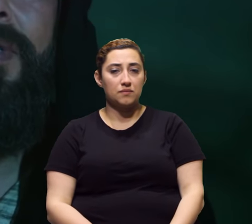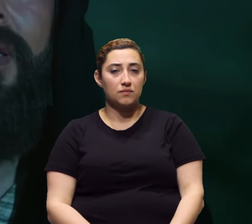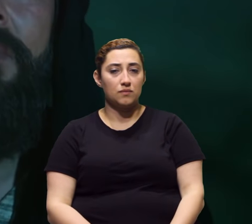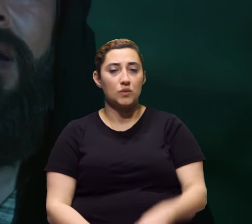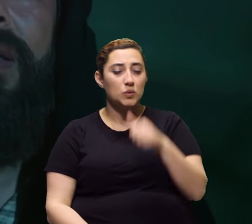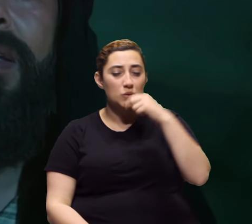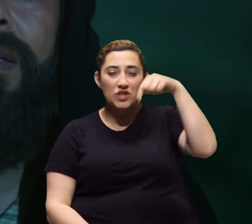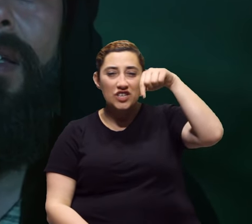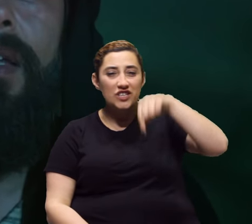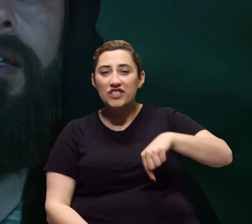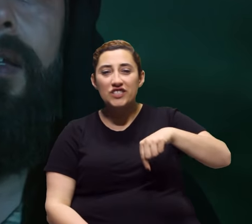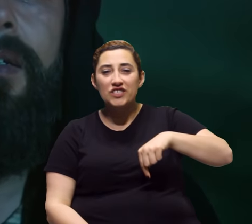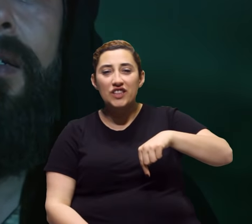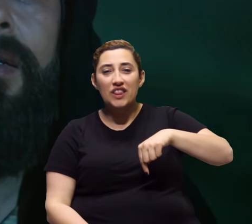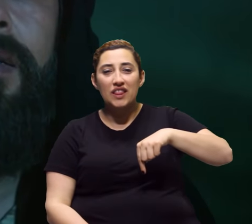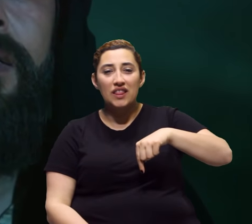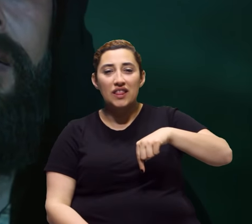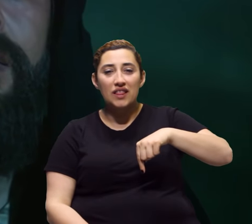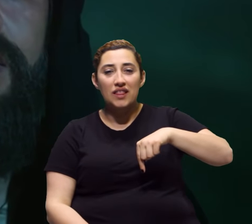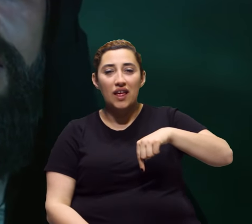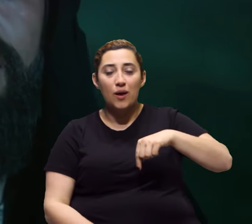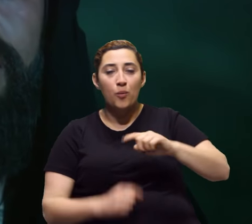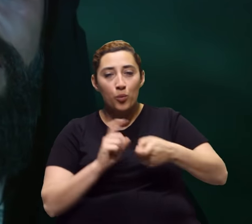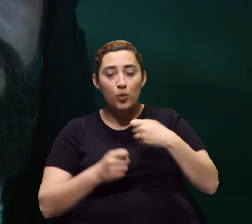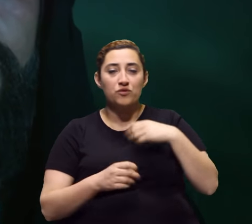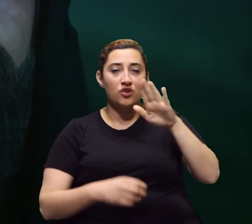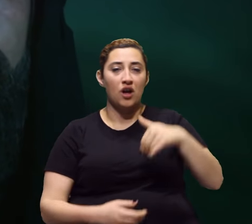Su dibinde mahi ile.